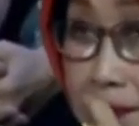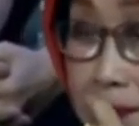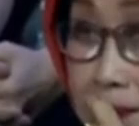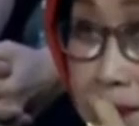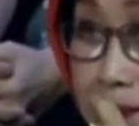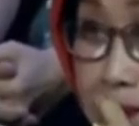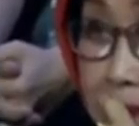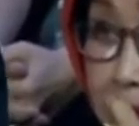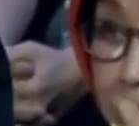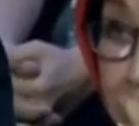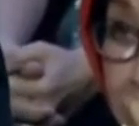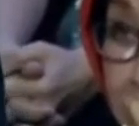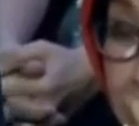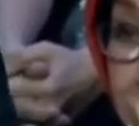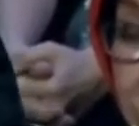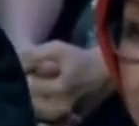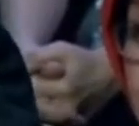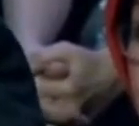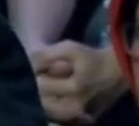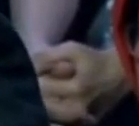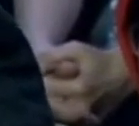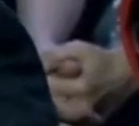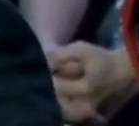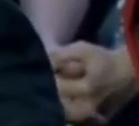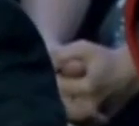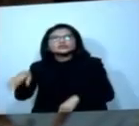02 berkat keputusan kontroversial MK.